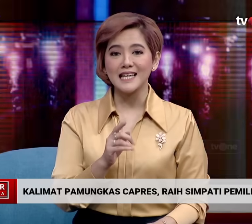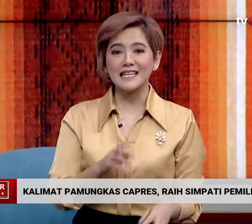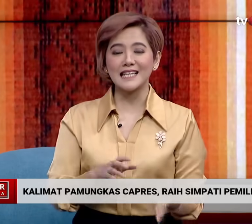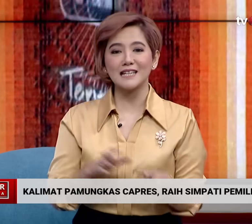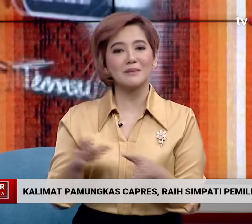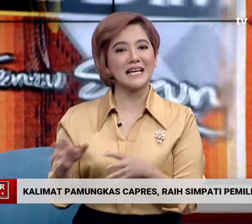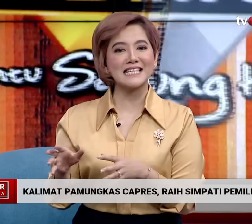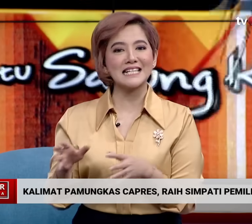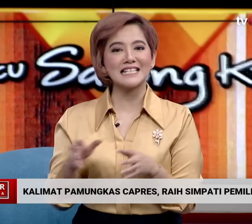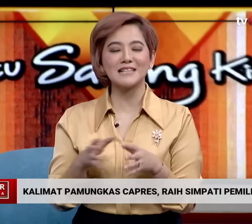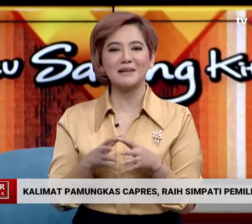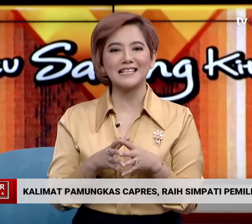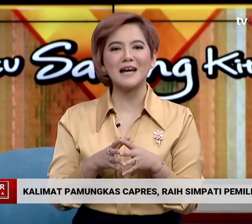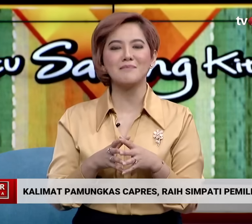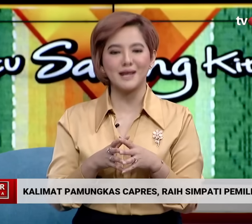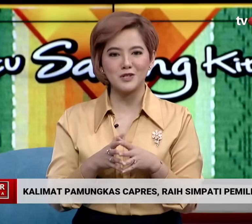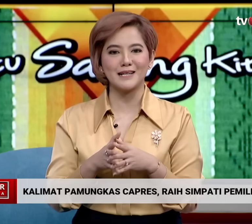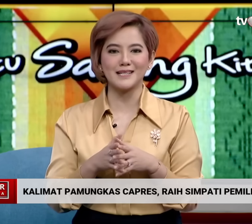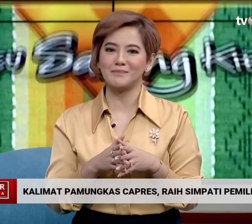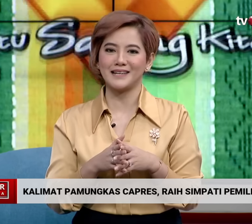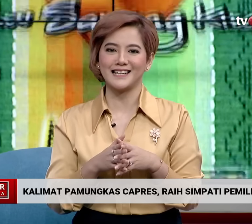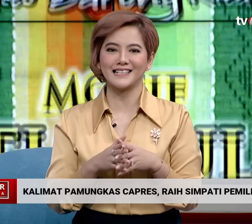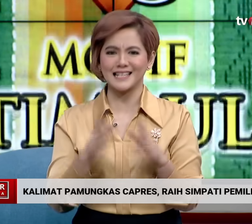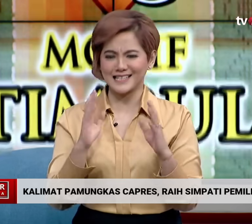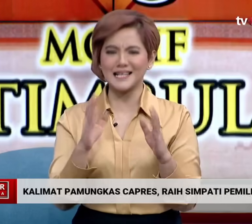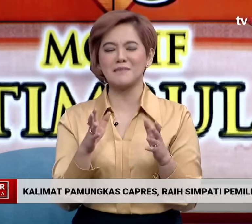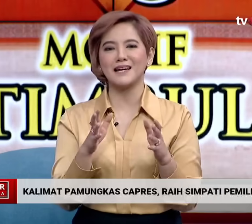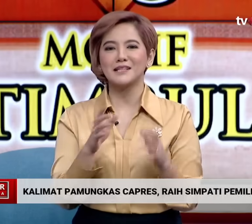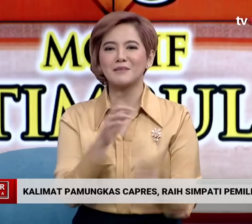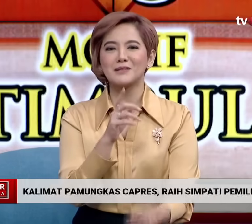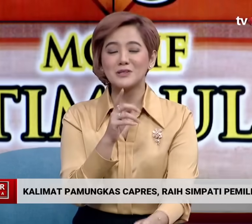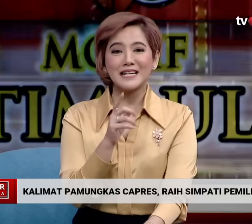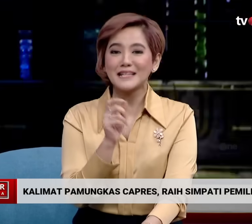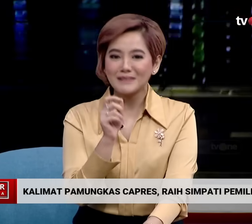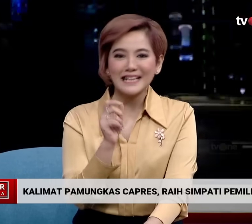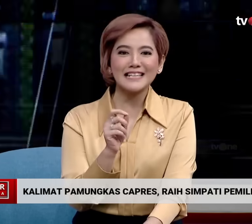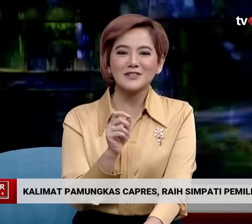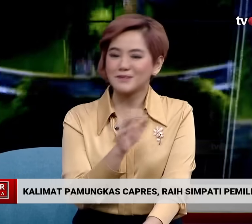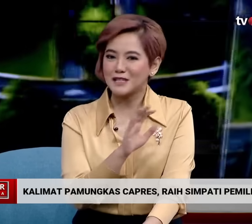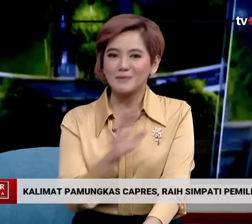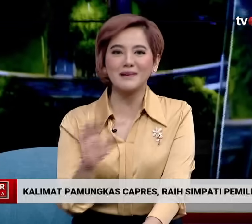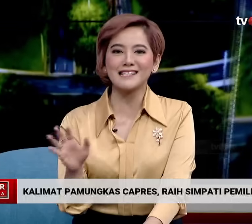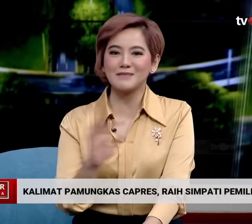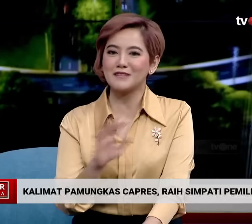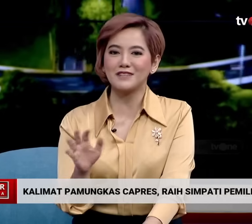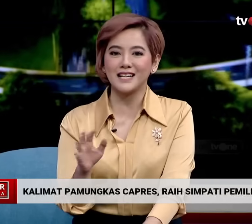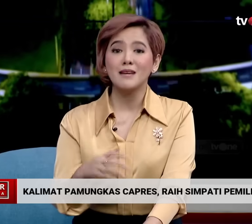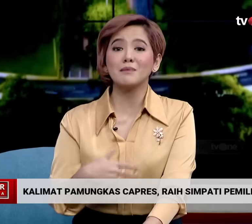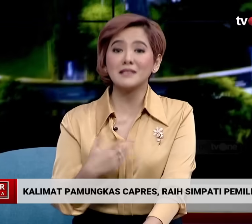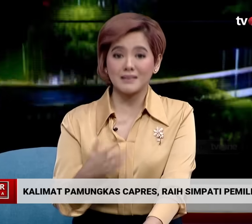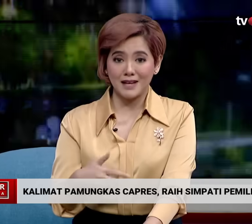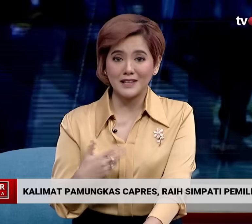Berikutnya kita akan bergeser, kita akan melihat apa yang coba disampaikan. Gagasan apa, termasuk juga ini yang menarik yang juga menjadi pembahasan, menjadi